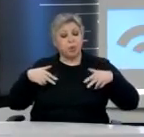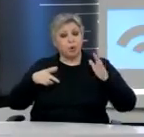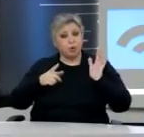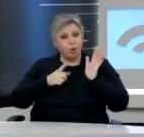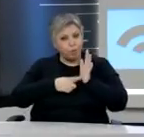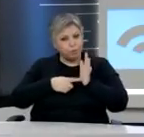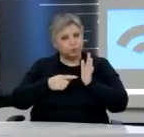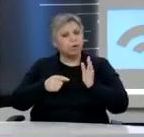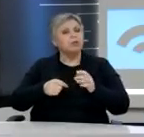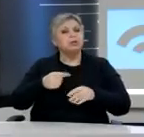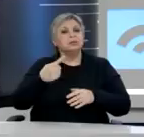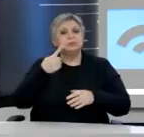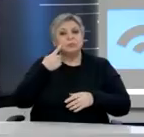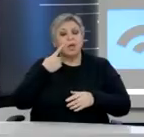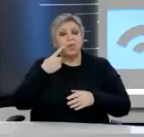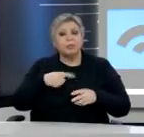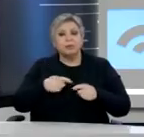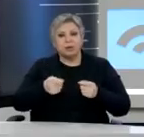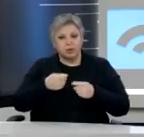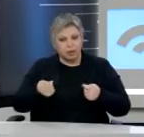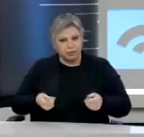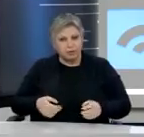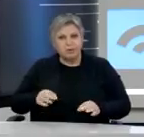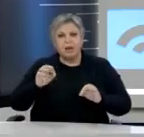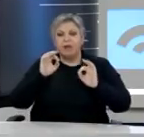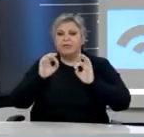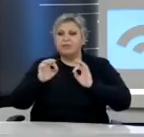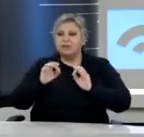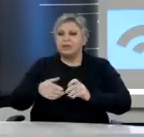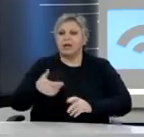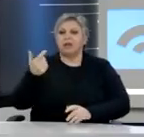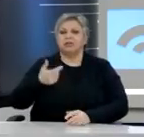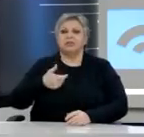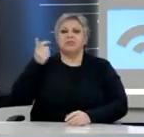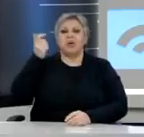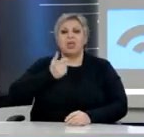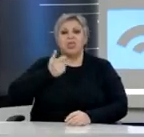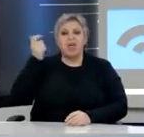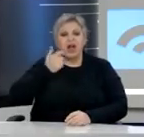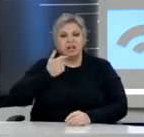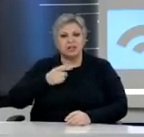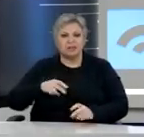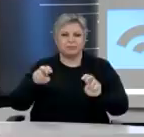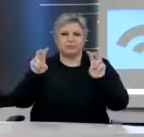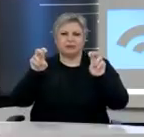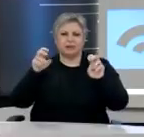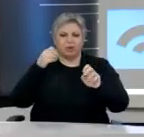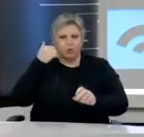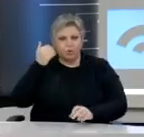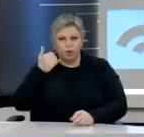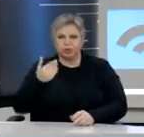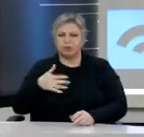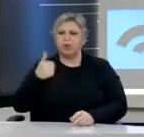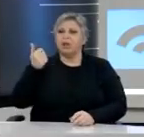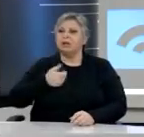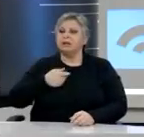τα νοικοκυριά. Να ενισχυθεί η πολιτική της στέγης. Να περάσει ο νόμος για την πρώτη κατοικία. Αυτό είναι το έργο που έχουμε μπροστά